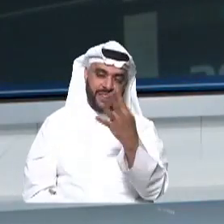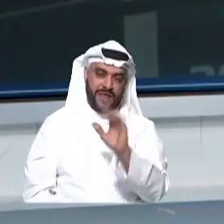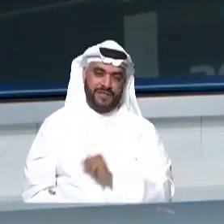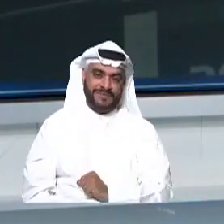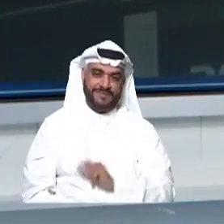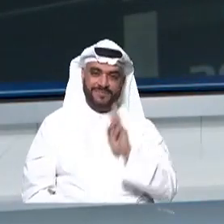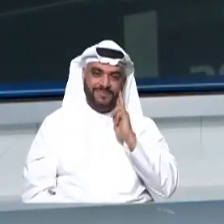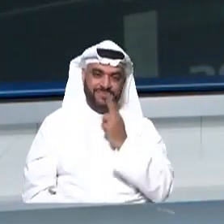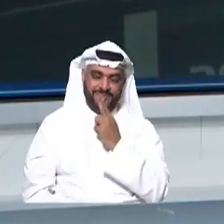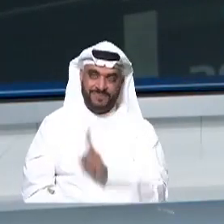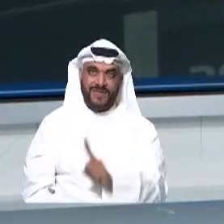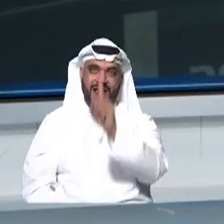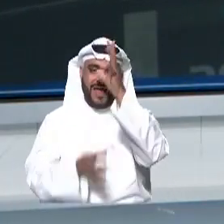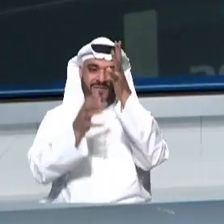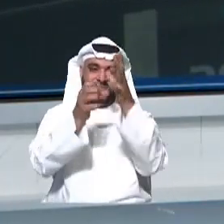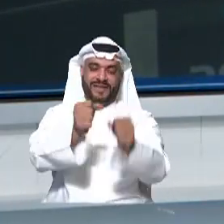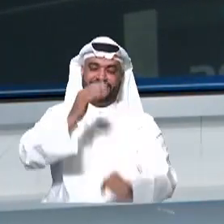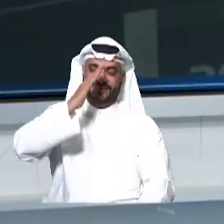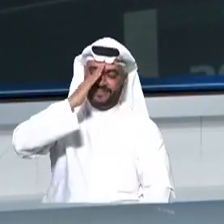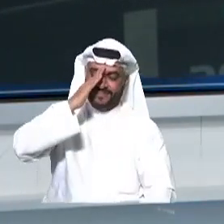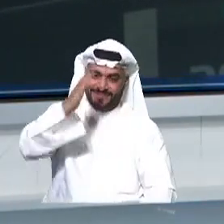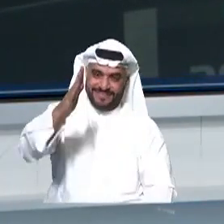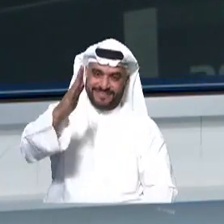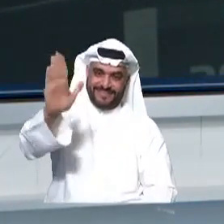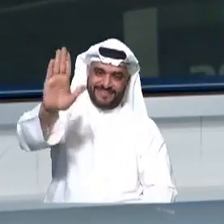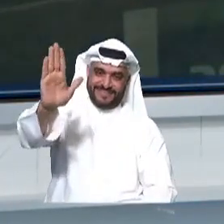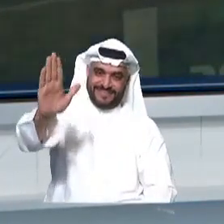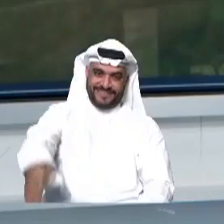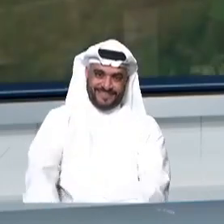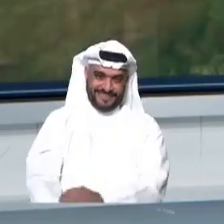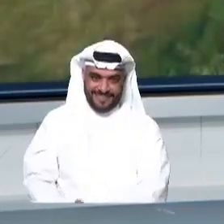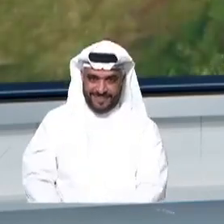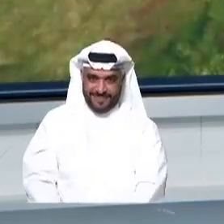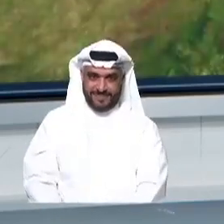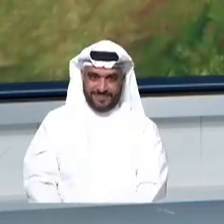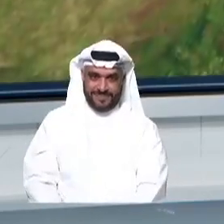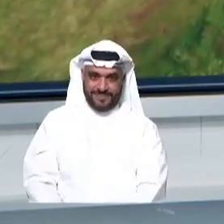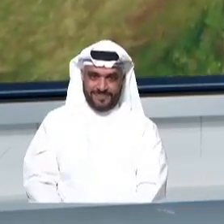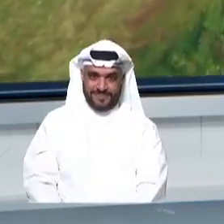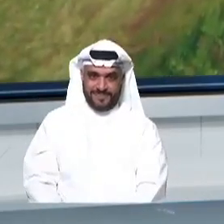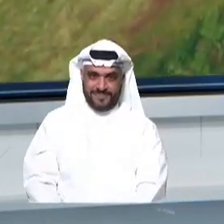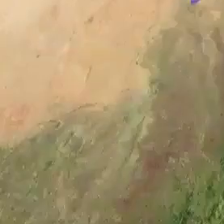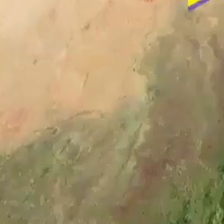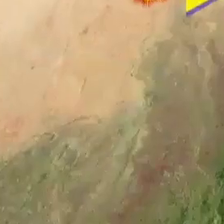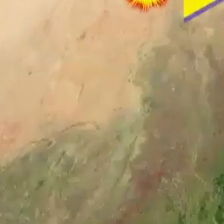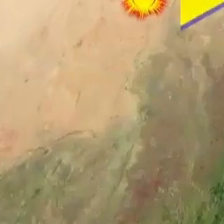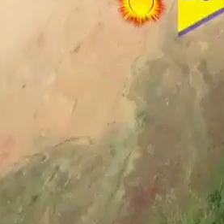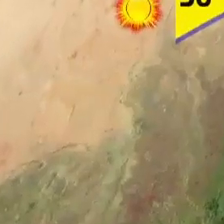هنا تنتهي نشرتنا الجوية، شكرا على حسن المتابعة، والآن مع درجات الحرارة حول عواصم العالم.